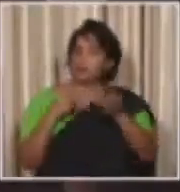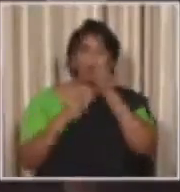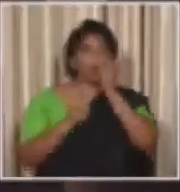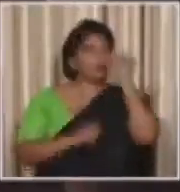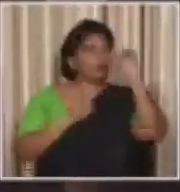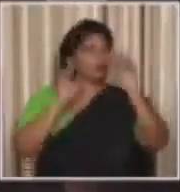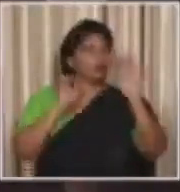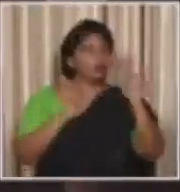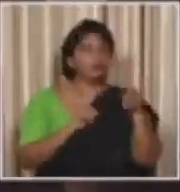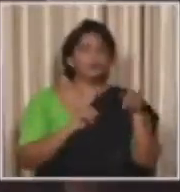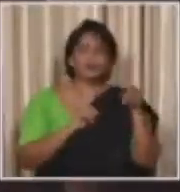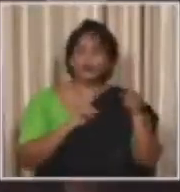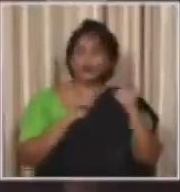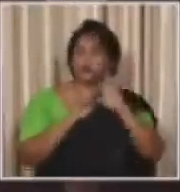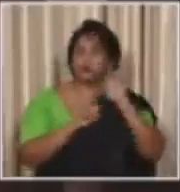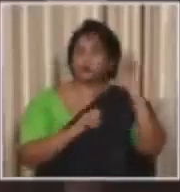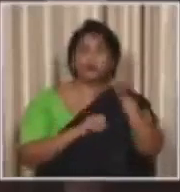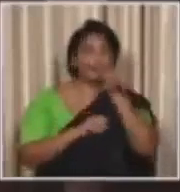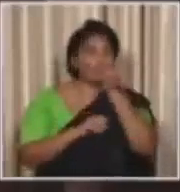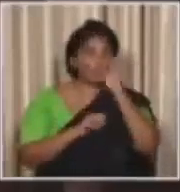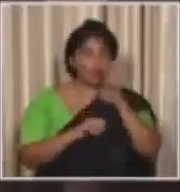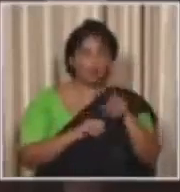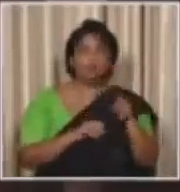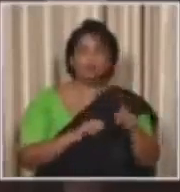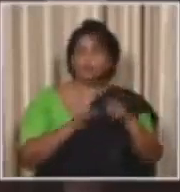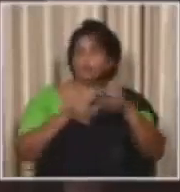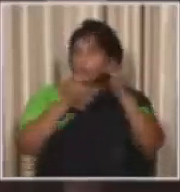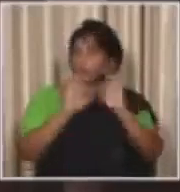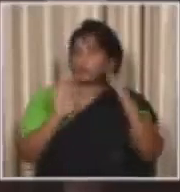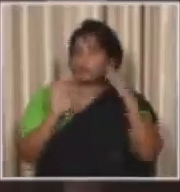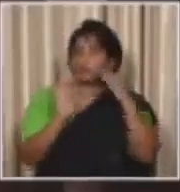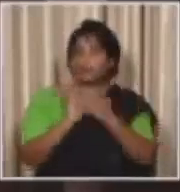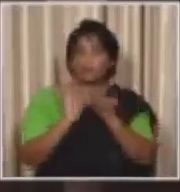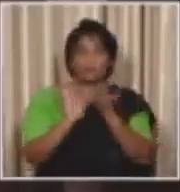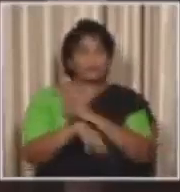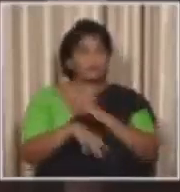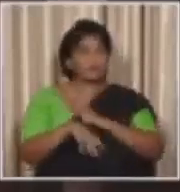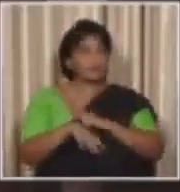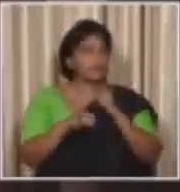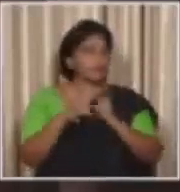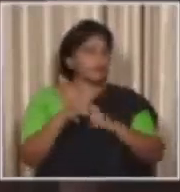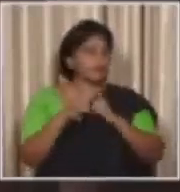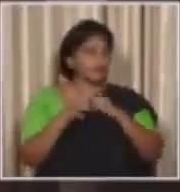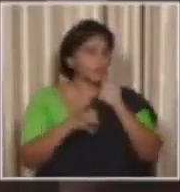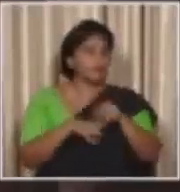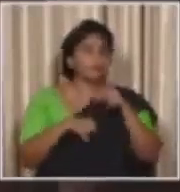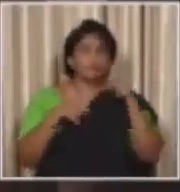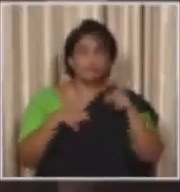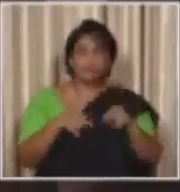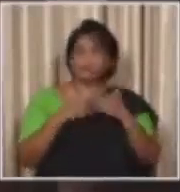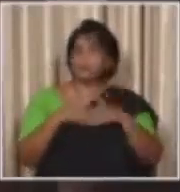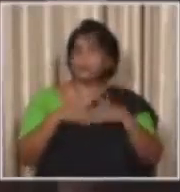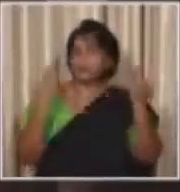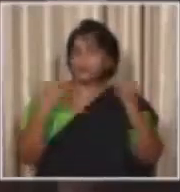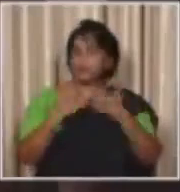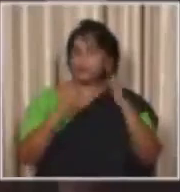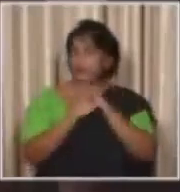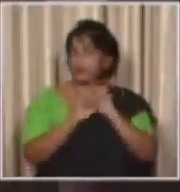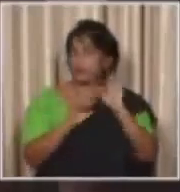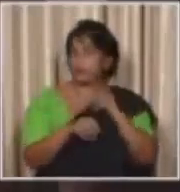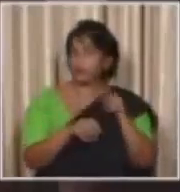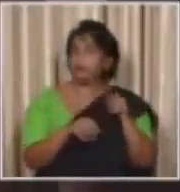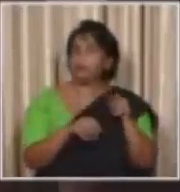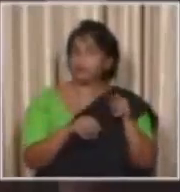පටන් ගත්තා. එහෙම දීපු සහල්වල ප්‍රමිතිය සම්බන්ධයෙන් පෞගේ කාලේ ප්‍රශ්නෙකුත් ඇති වුණා. දැන් අද පුවත්පත්වල වාර්තා කරලා